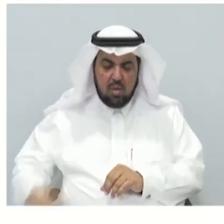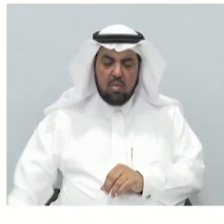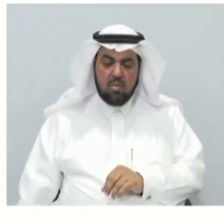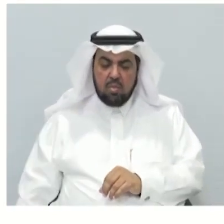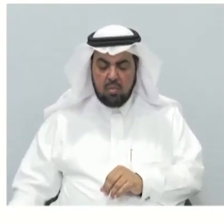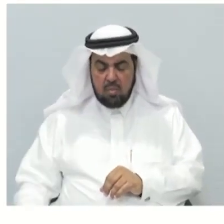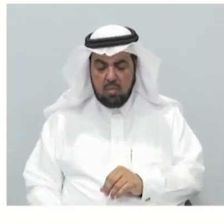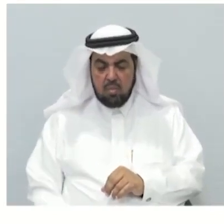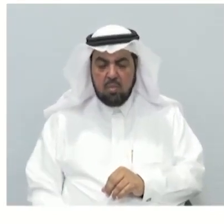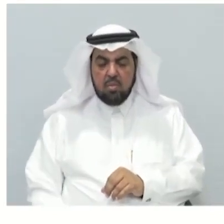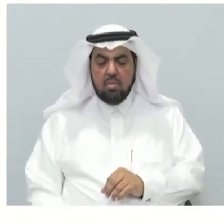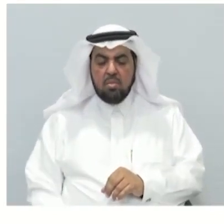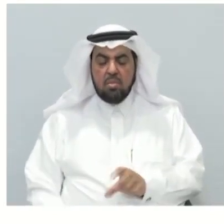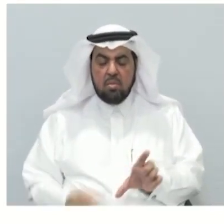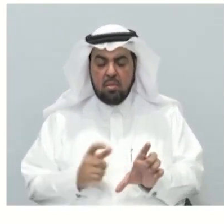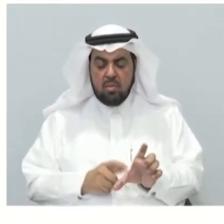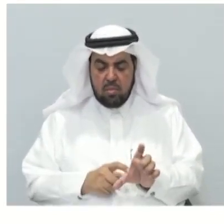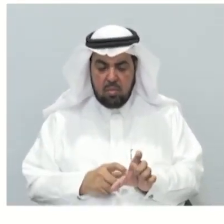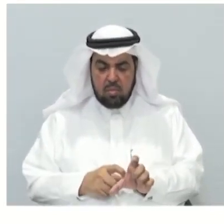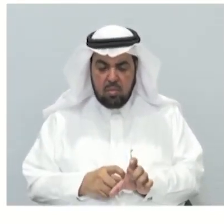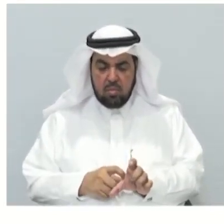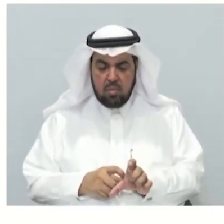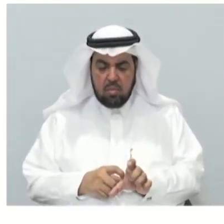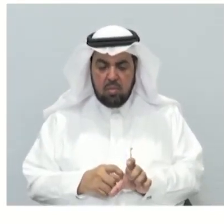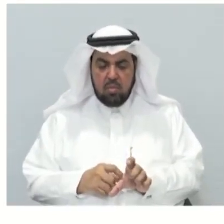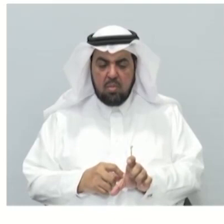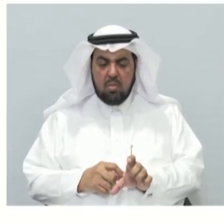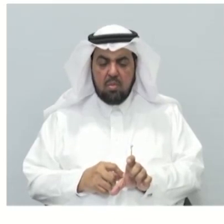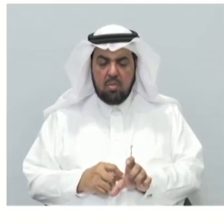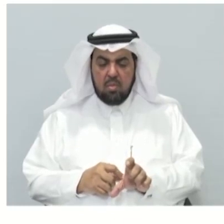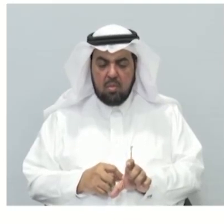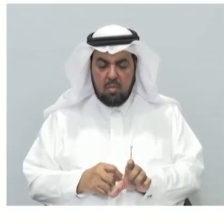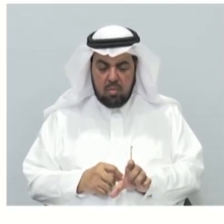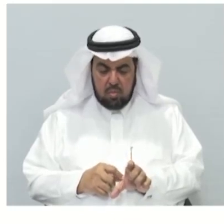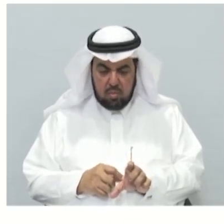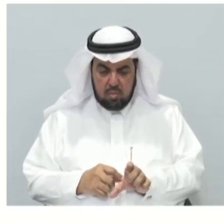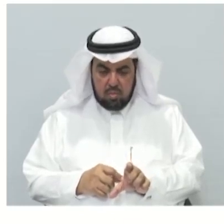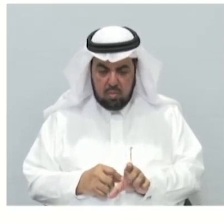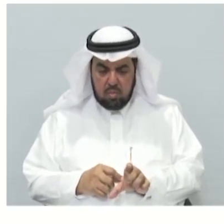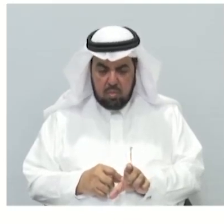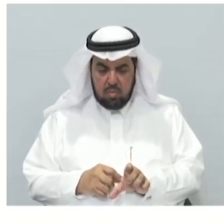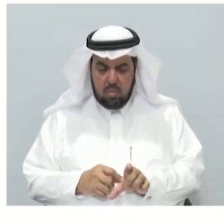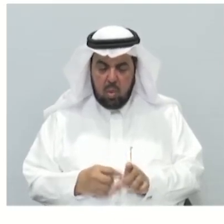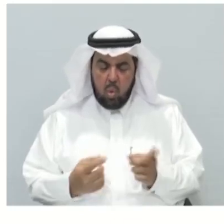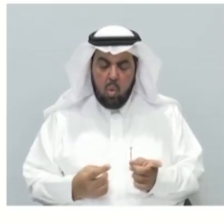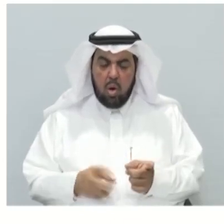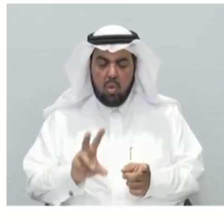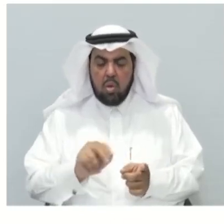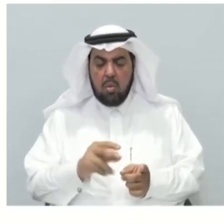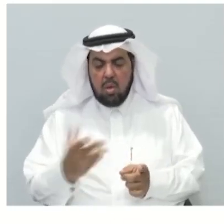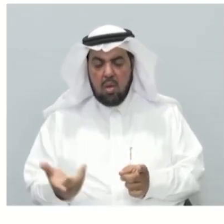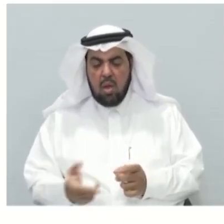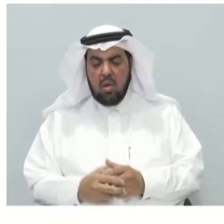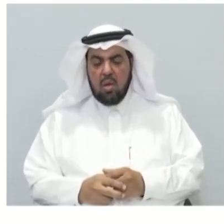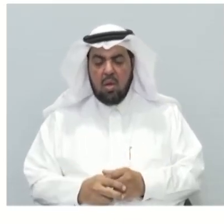اذا راح يكون عندك الزاويه او عندك هنا الزاويه بي اي سي معطيك اياها تطابق